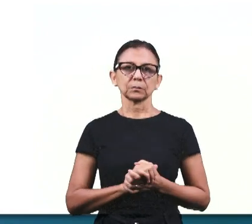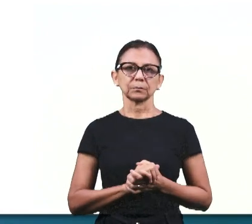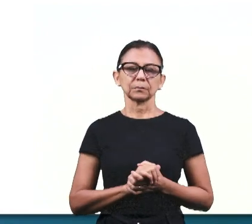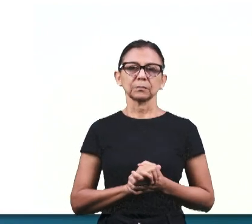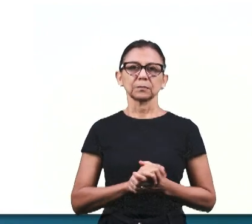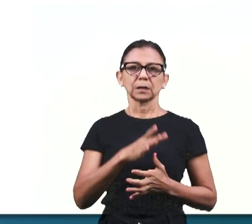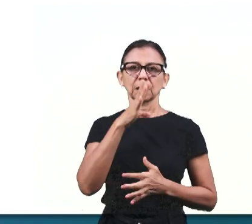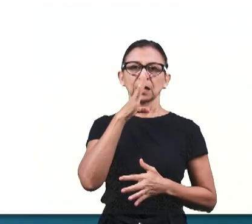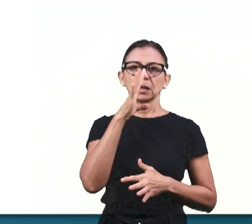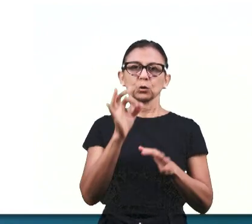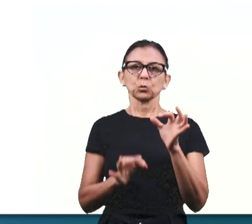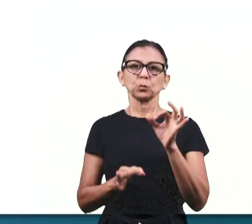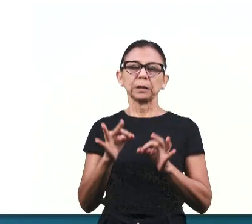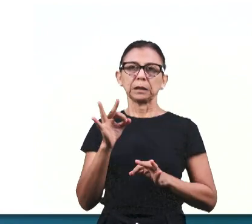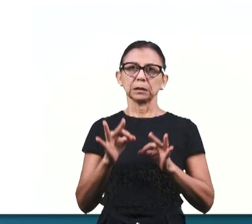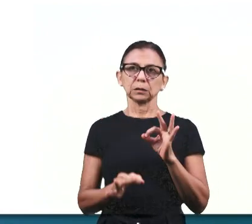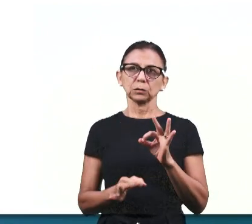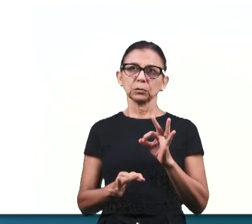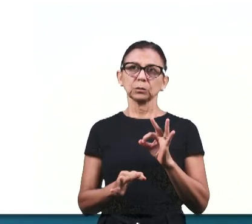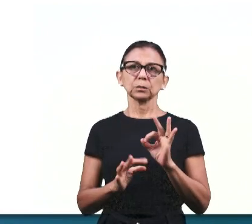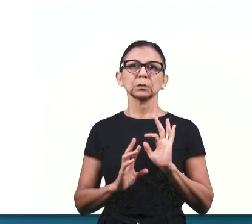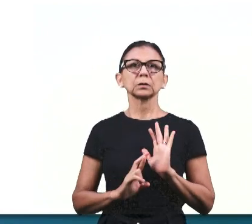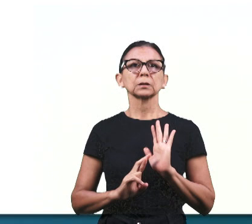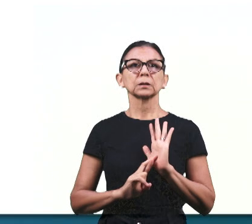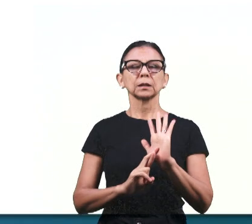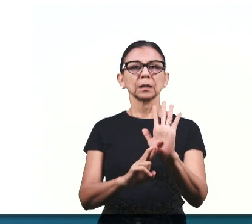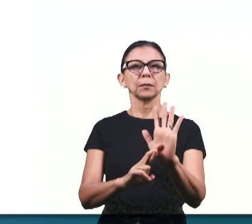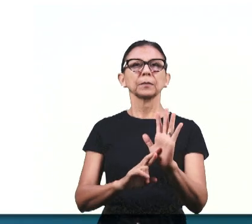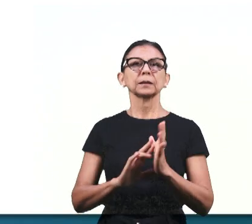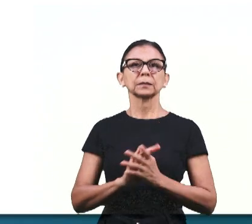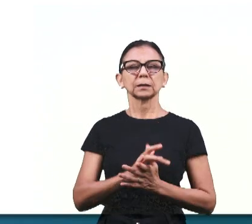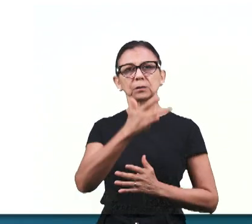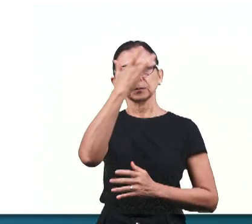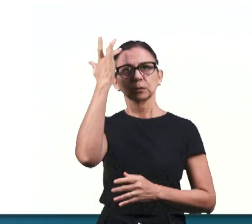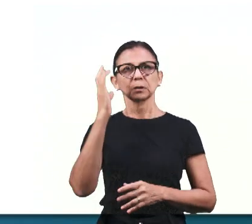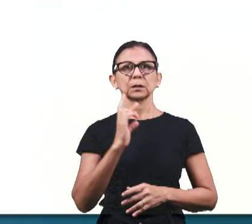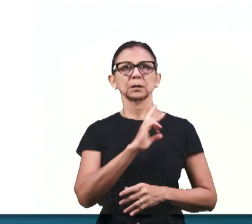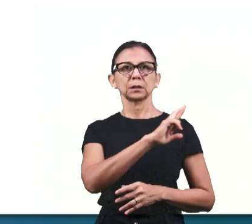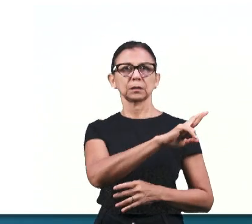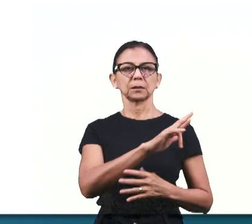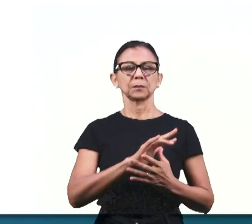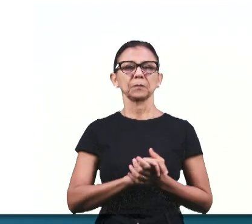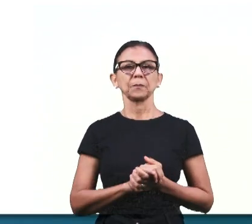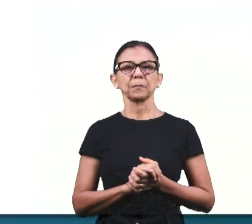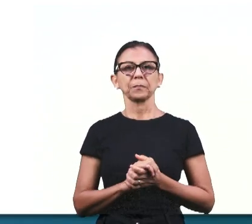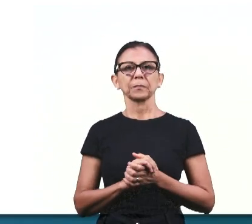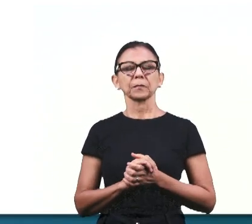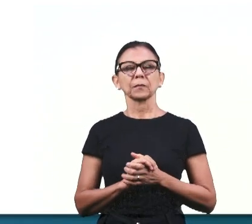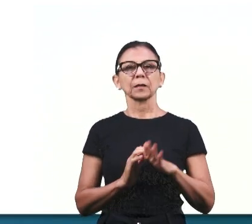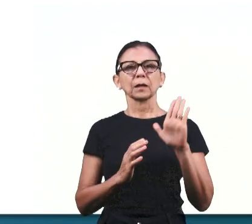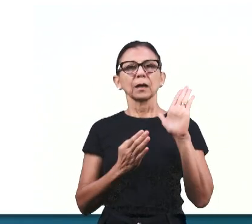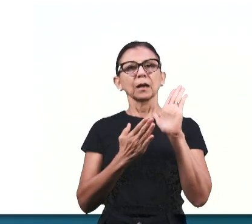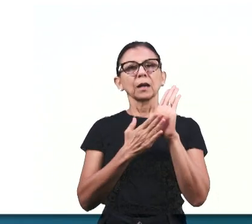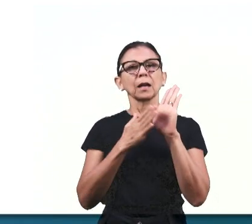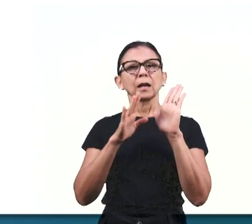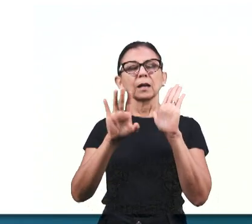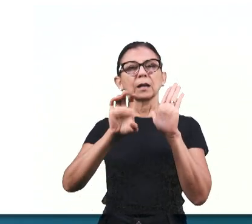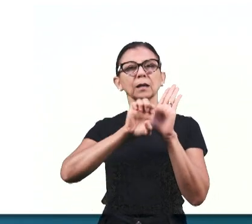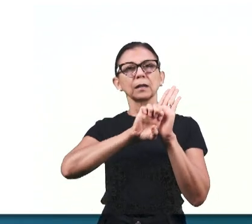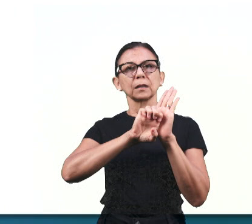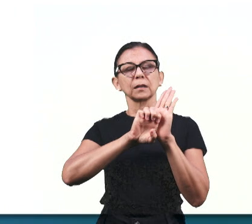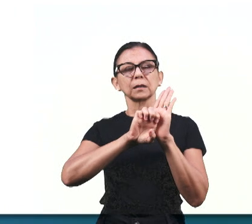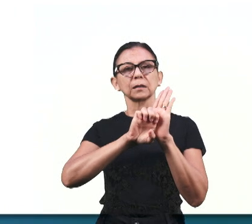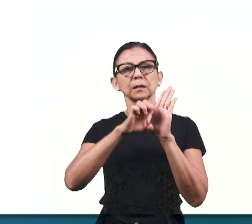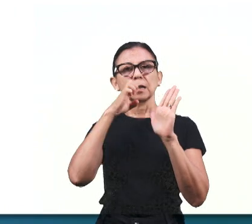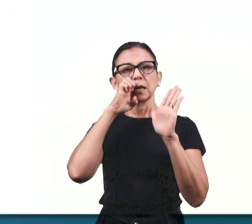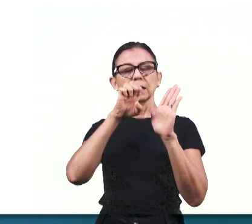pour ceux qui se présentent comme des religieux avec le nom des scribes, pharisiens et hypocrites? La réponse, en vérité, quand le Seigneur Jésus a